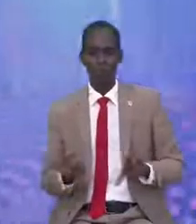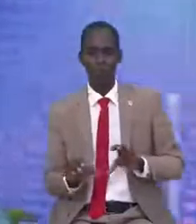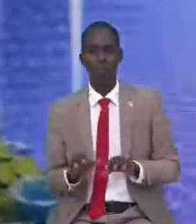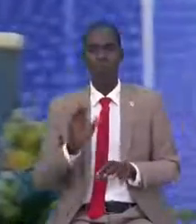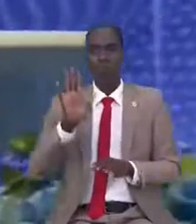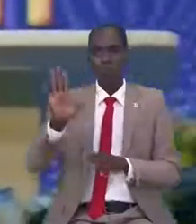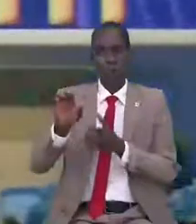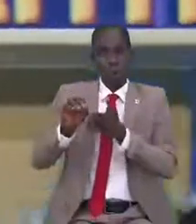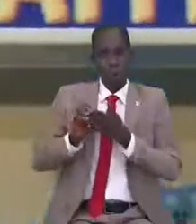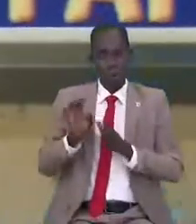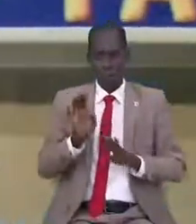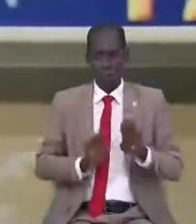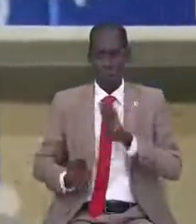comportement.